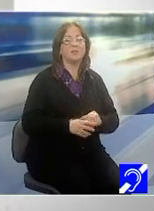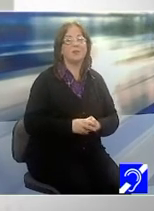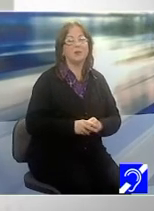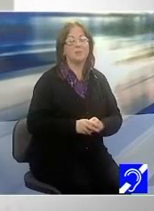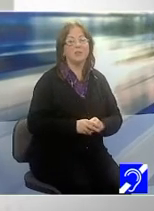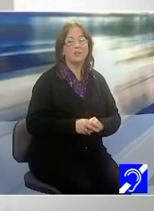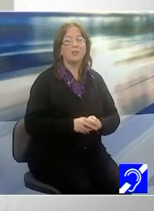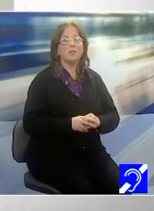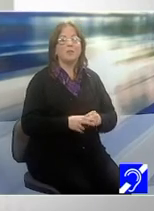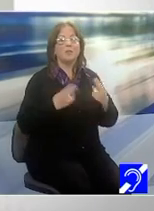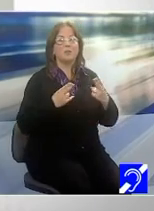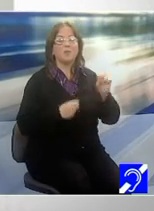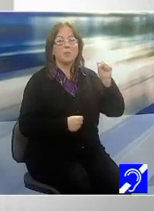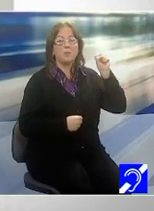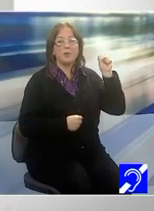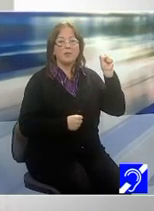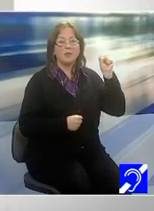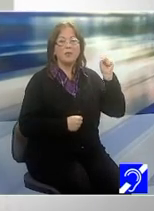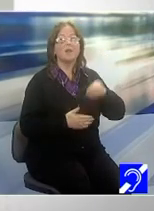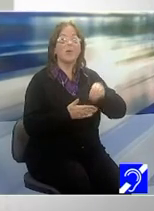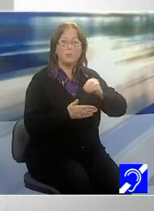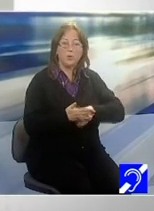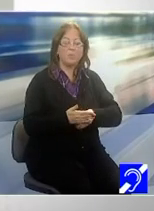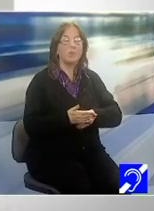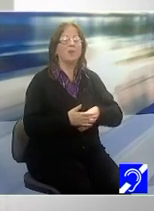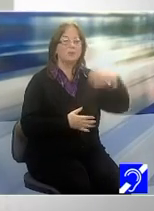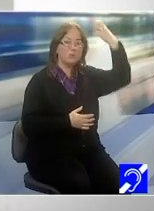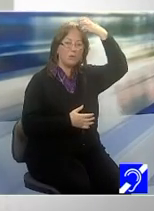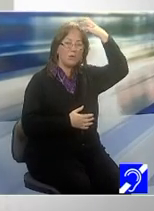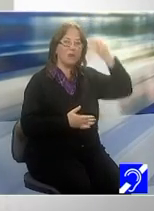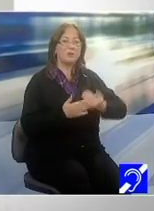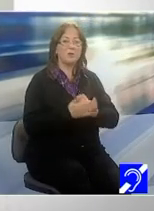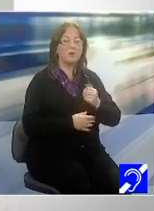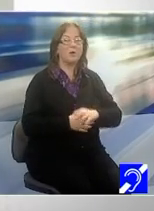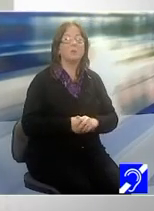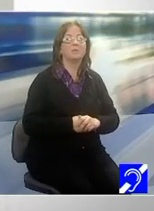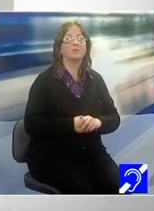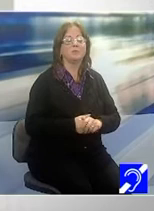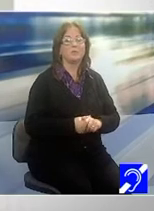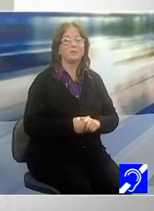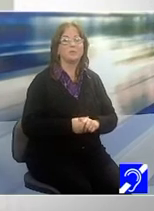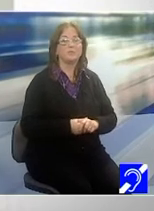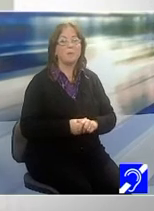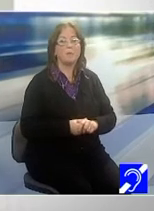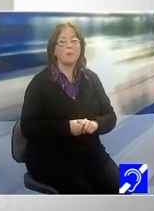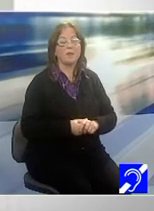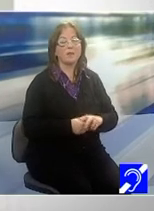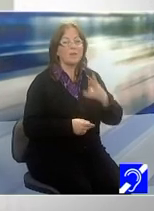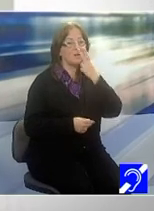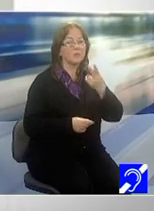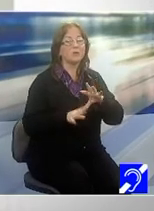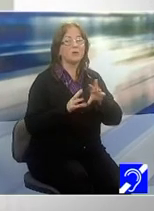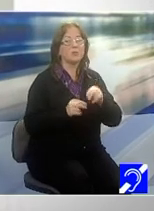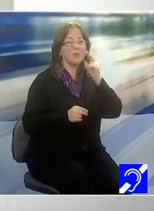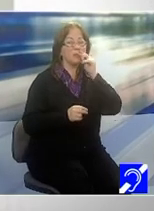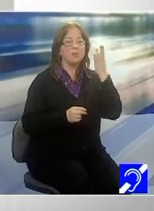Faptul că partidele mari au dat acum votul de investitură, pe de o parte nu prea aveau de ales după ce s-a întâmplat la proteste. E clar că lumea dorea